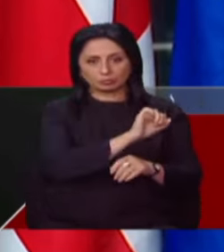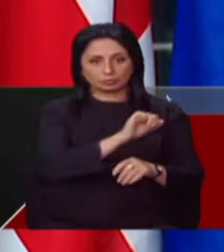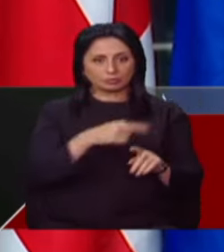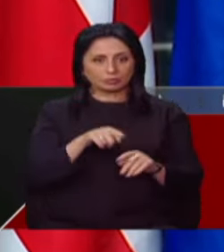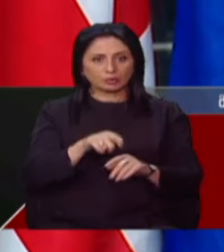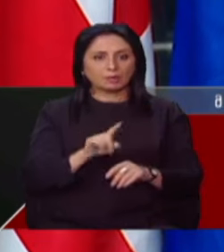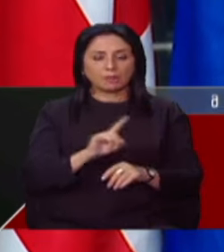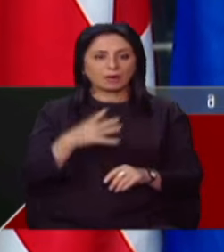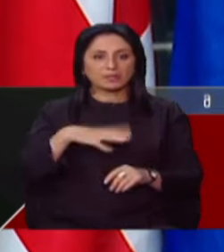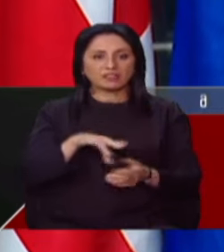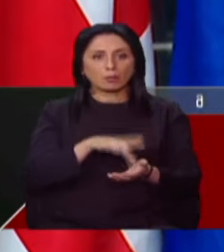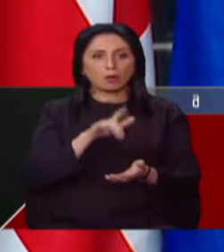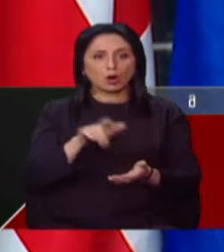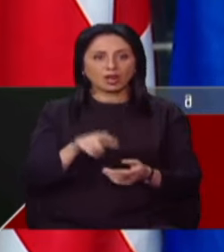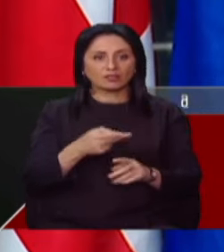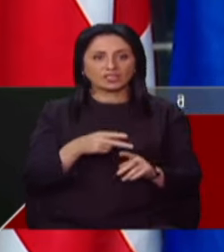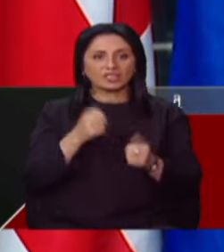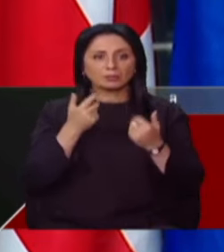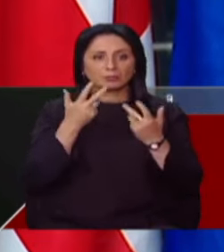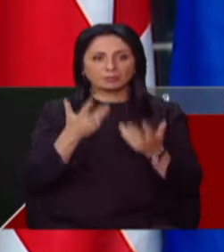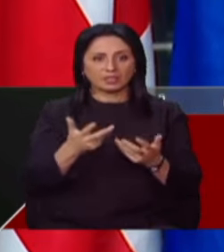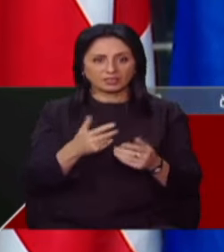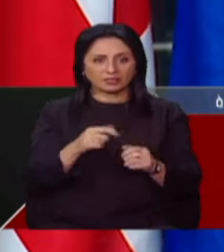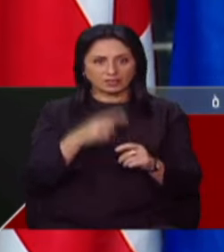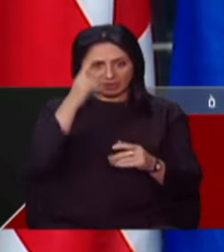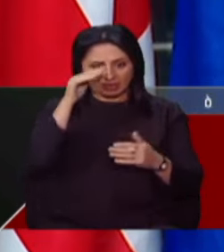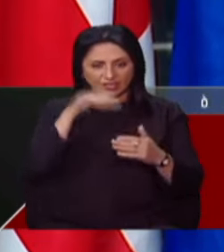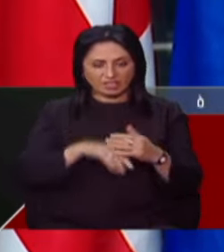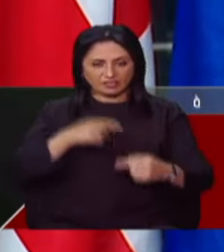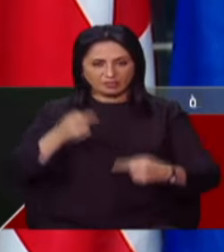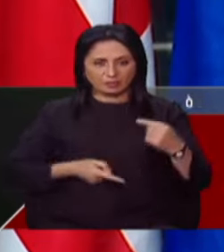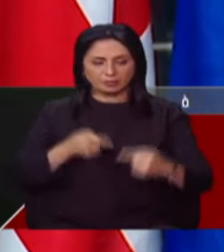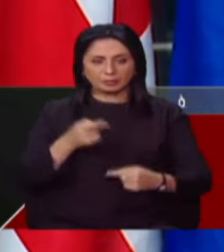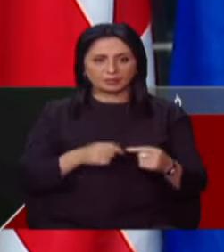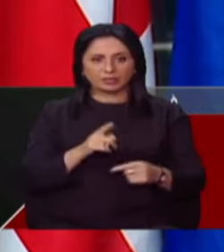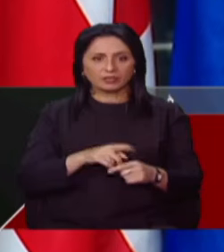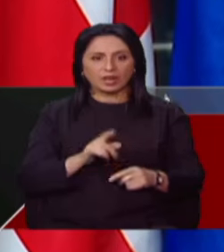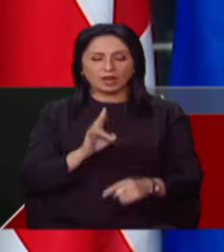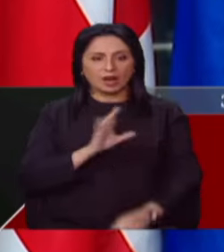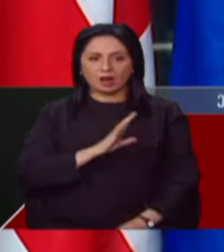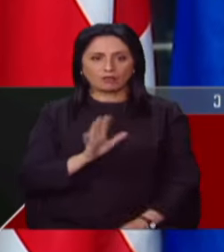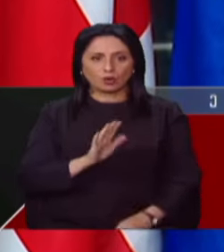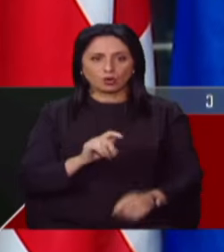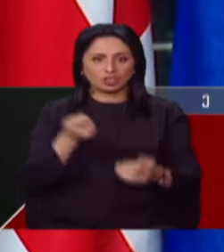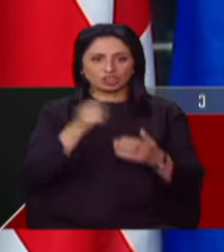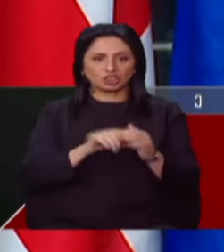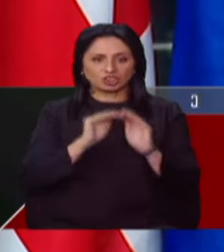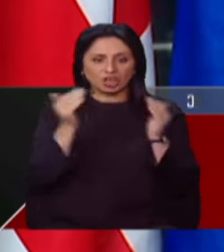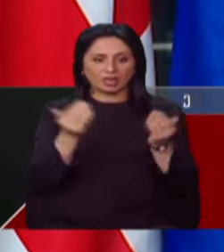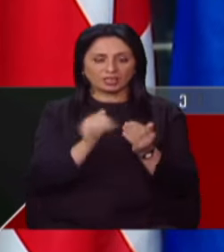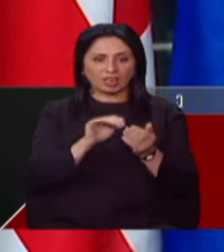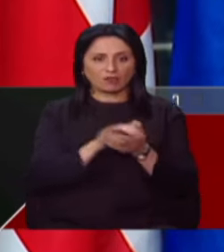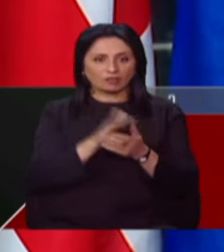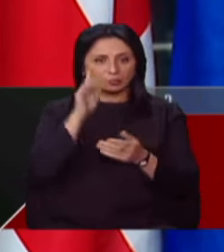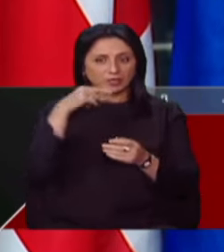საქართველოსთვის. მაგრამ საქართველოს მოქალაქეები იმდენად თავგანწირვით ვიბრძვით, რომ არ გქონდეს ჩაკეტილი